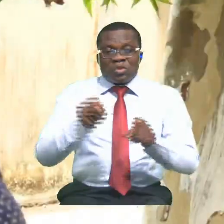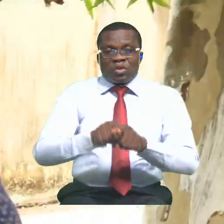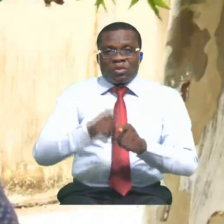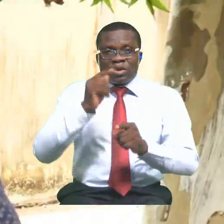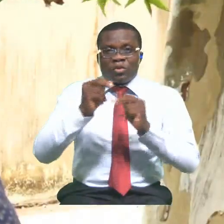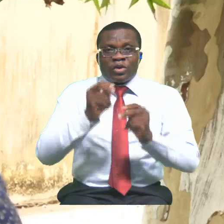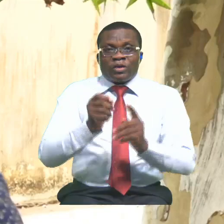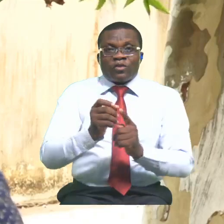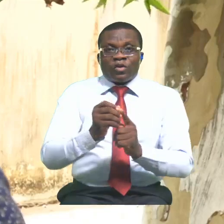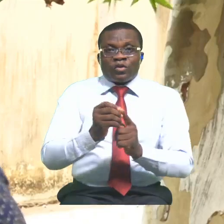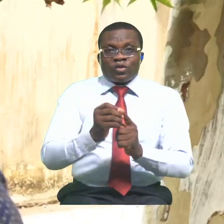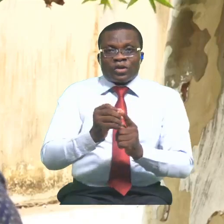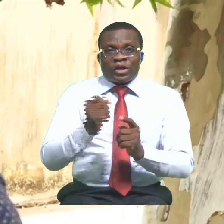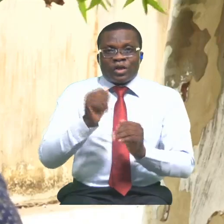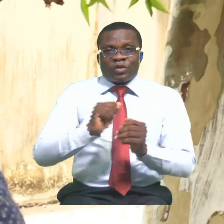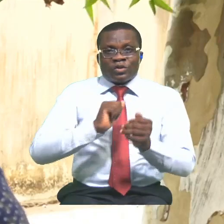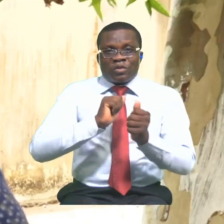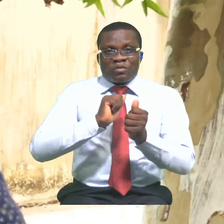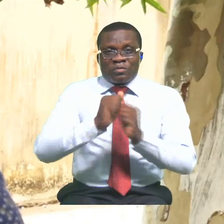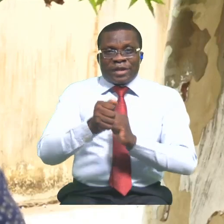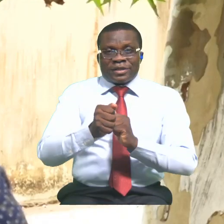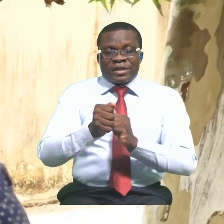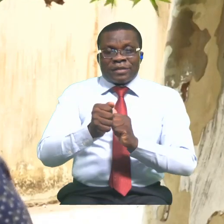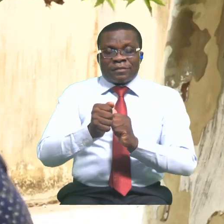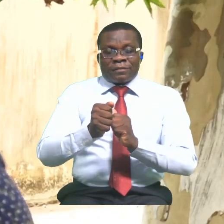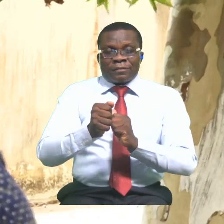riz où nous sommes passés de